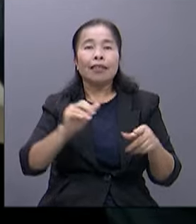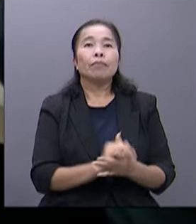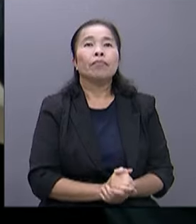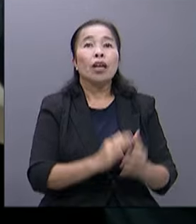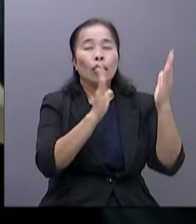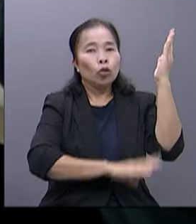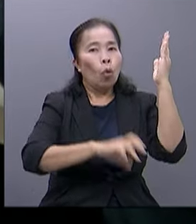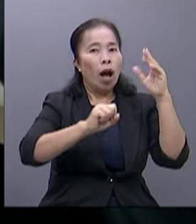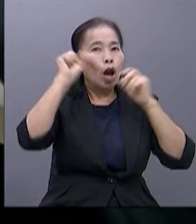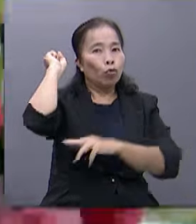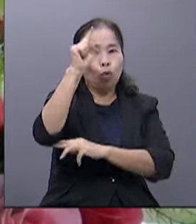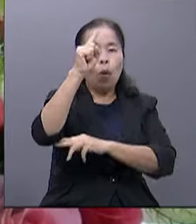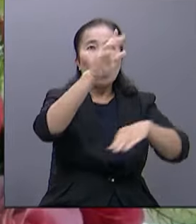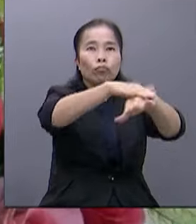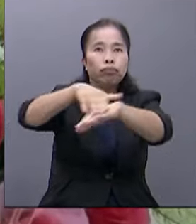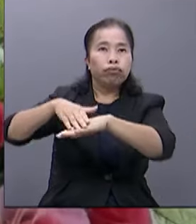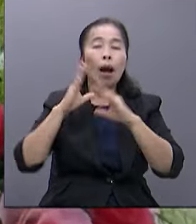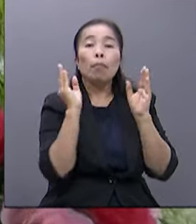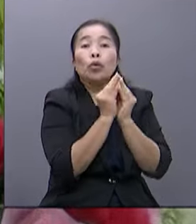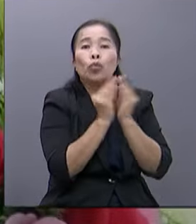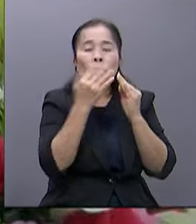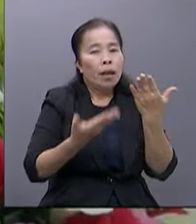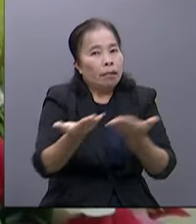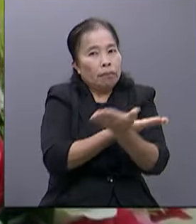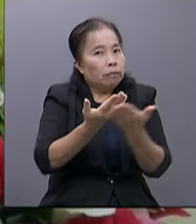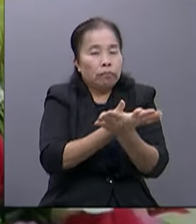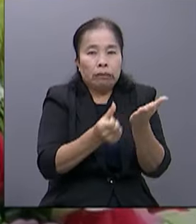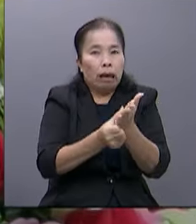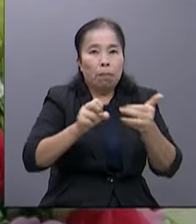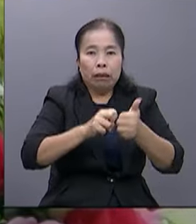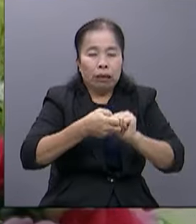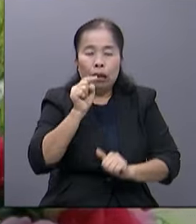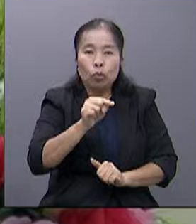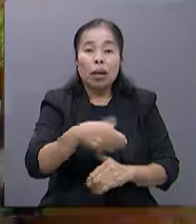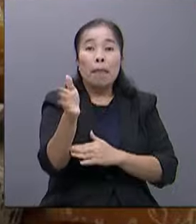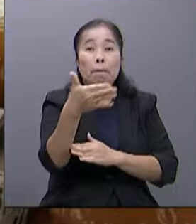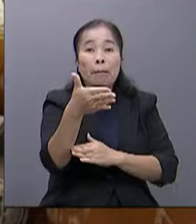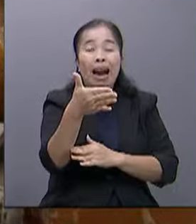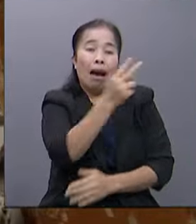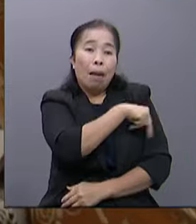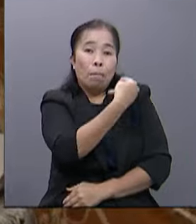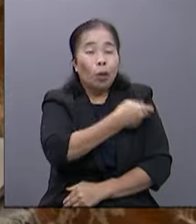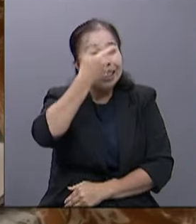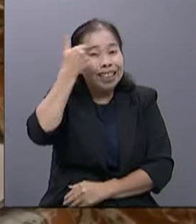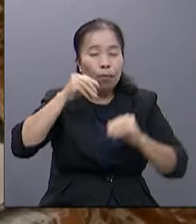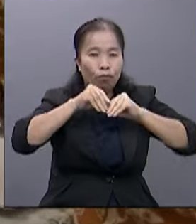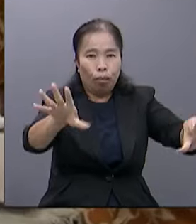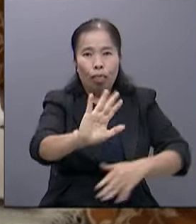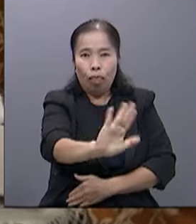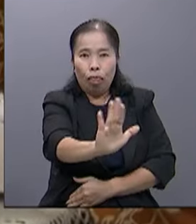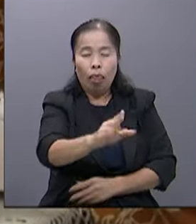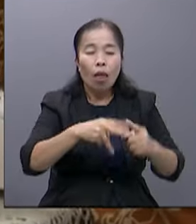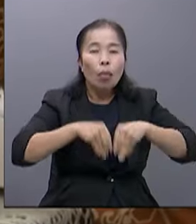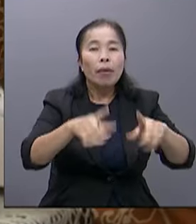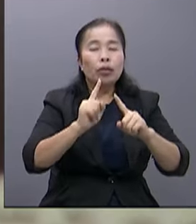รียกประชุมค่ะพิจารณาแผนปฏิบัติการแก้ไขปัญหาการแพร่ระบาดของปลาหมอคางดำโดยกำหนดแนวทางในการป้อง